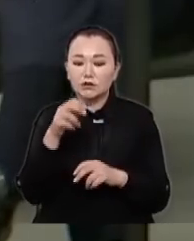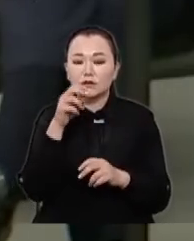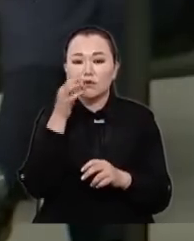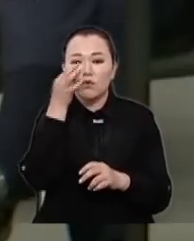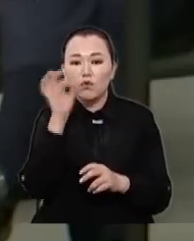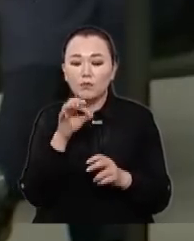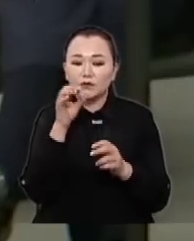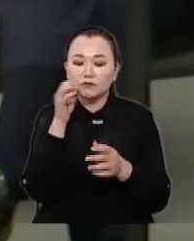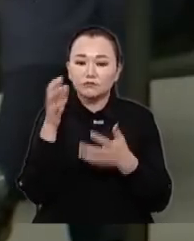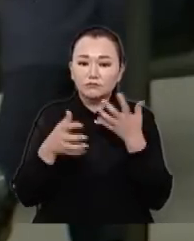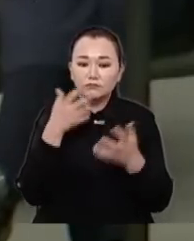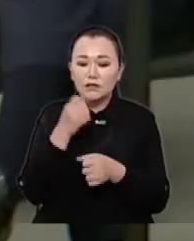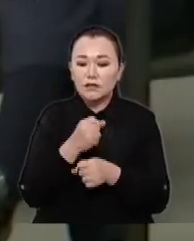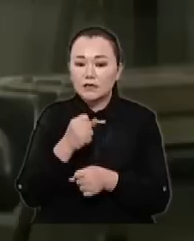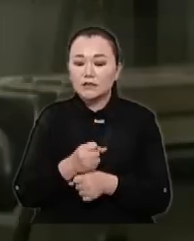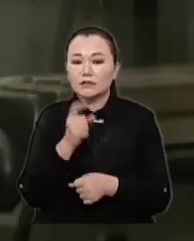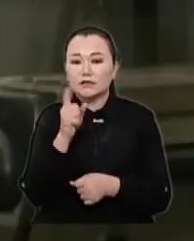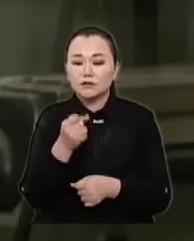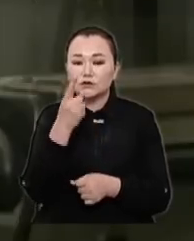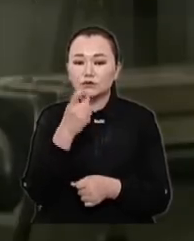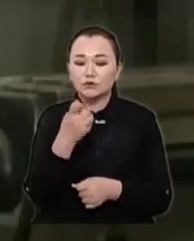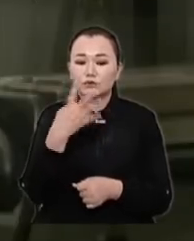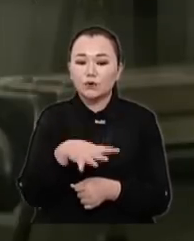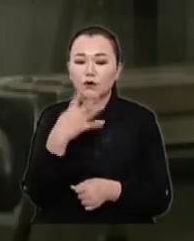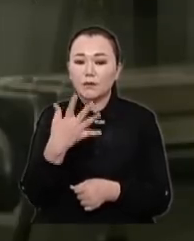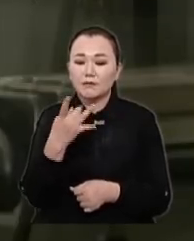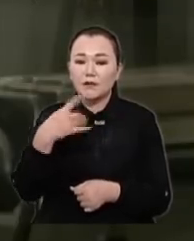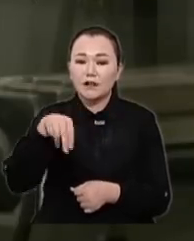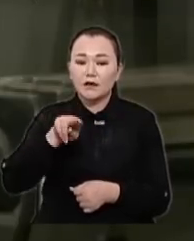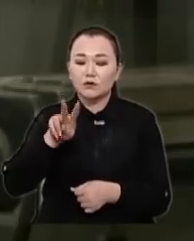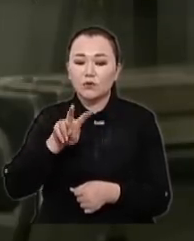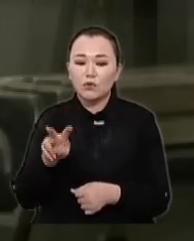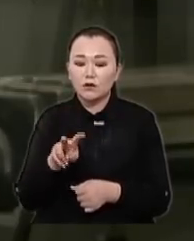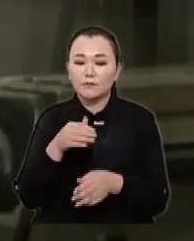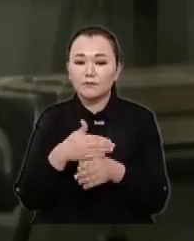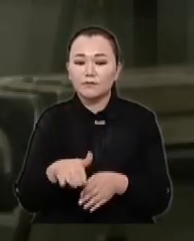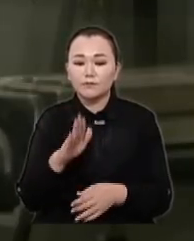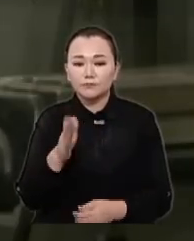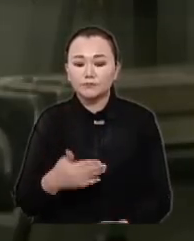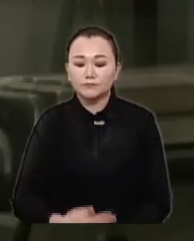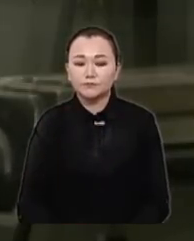тәжірибелік конструкторлар әзірлемелер үшін 145 миллиард доллар бөлу көзделген.